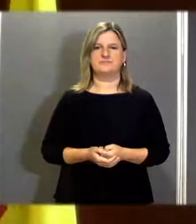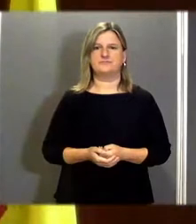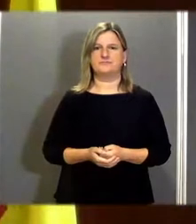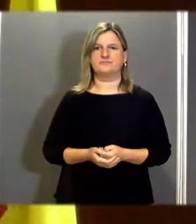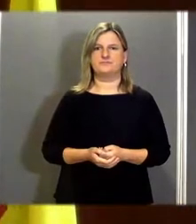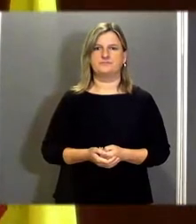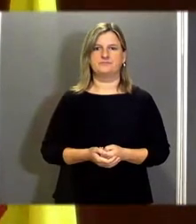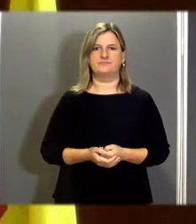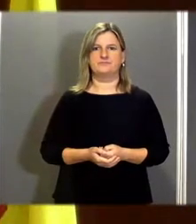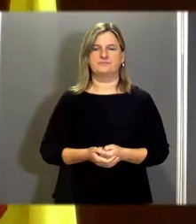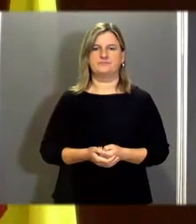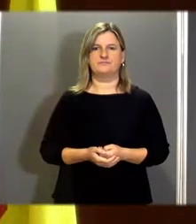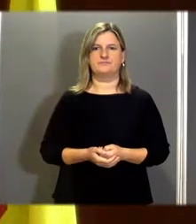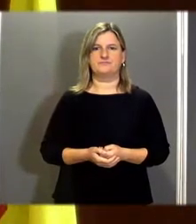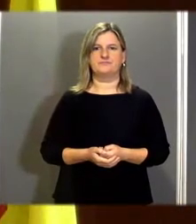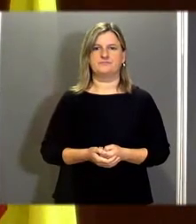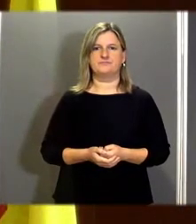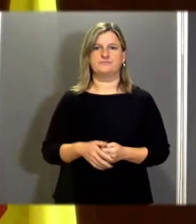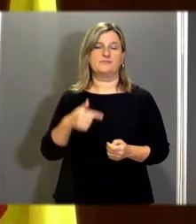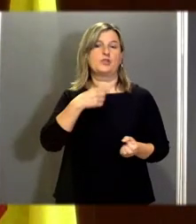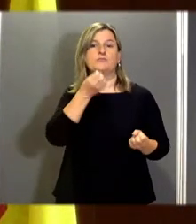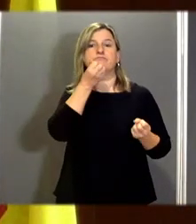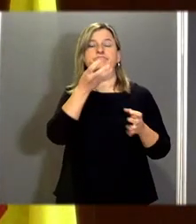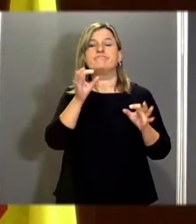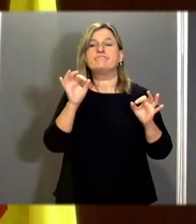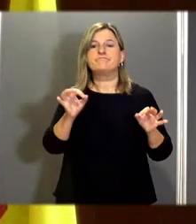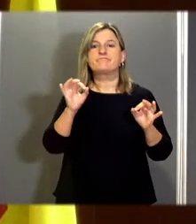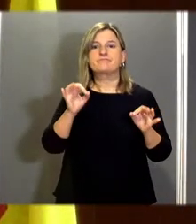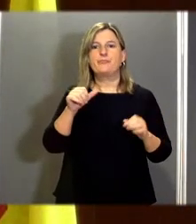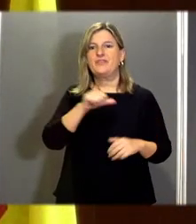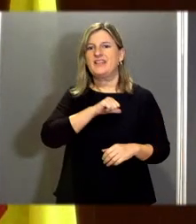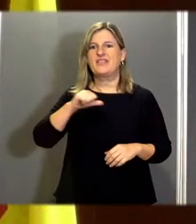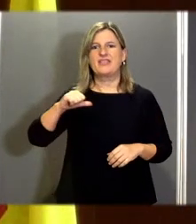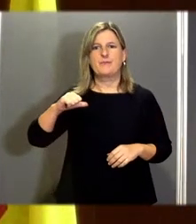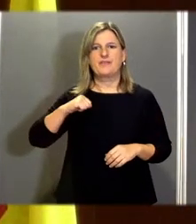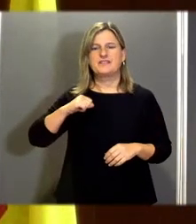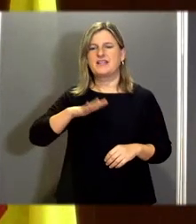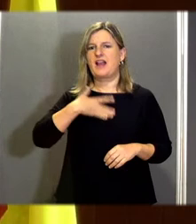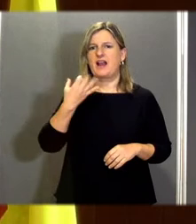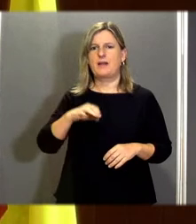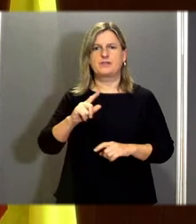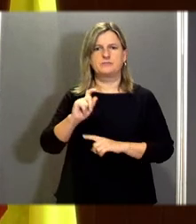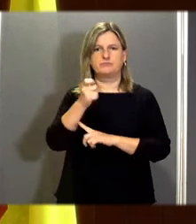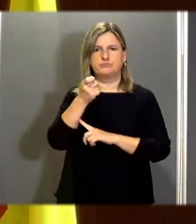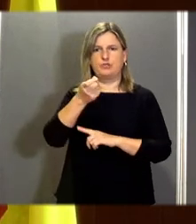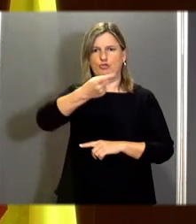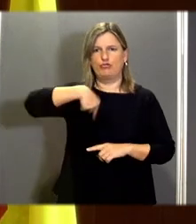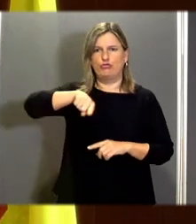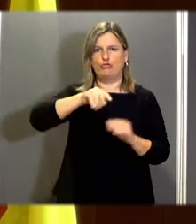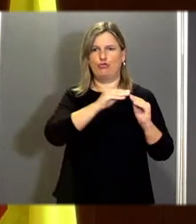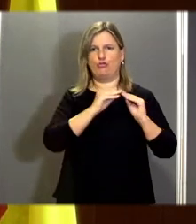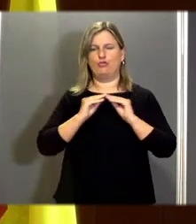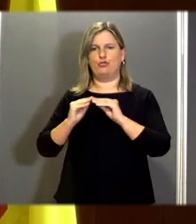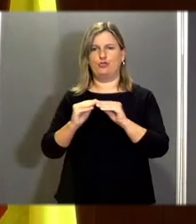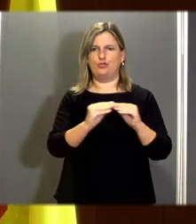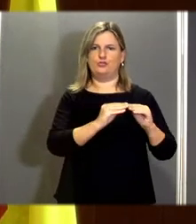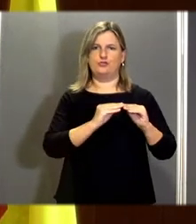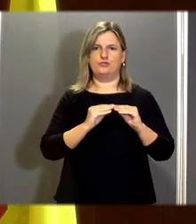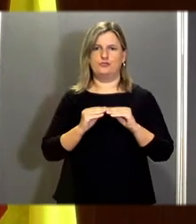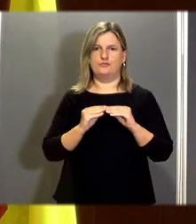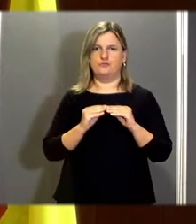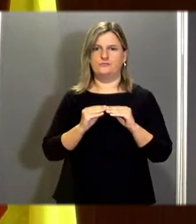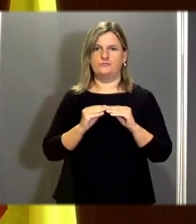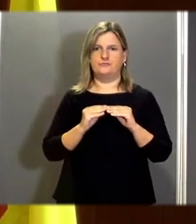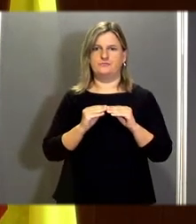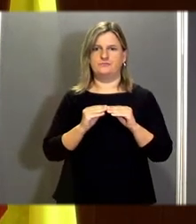Dit això, només vull dir això, que la independència la farem entre totes i tots, que a banda